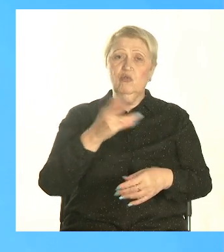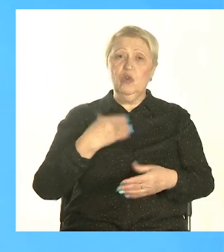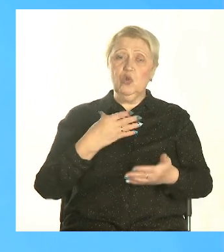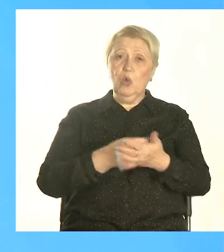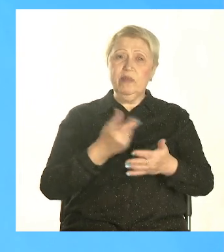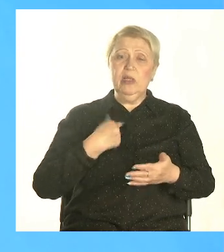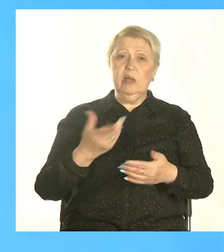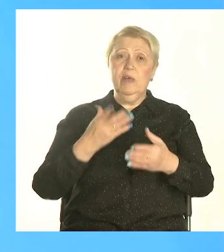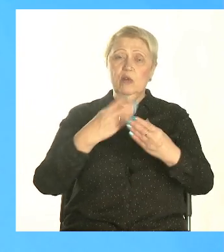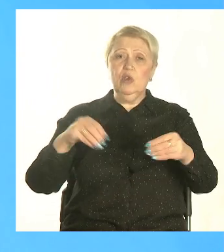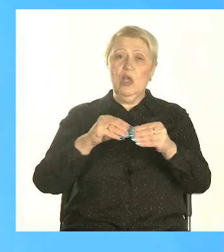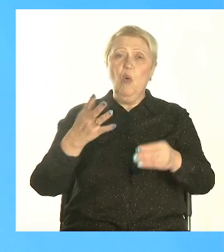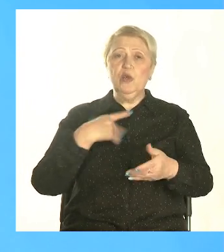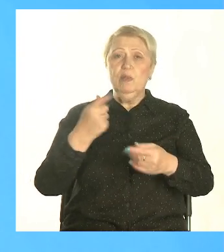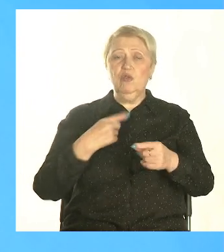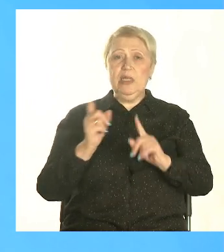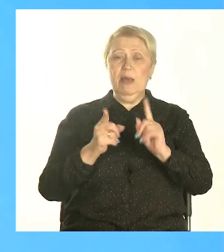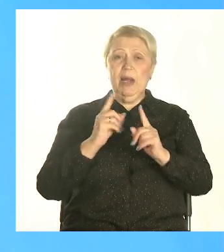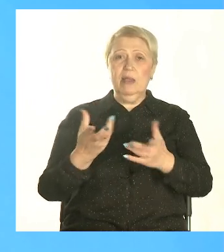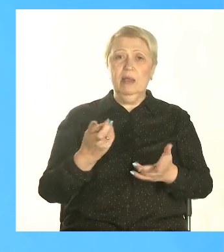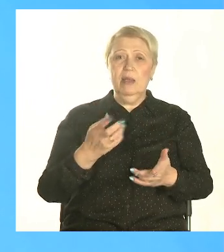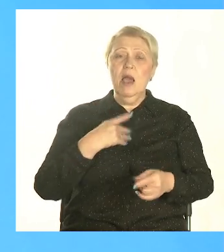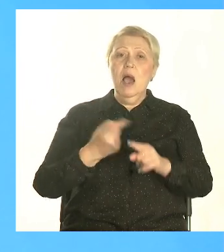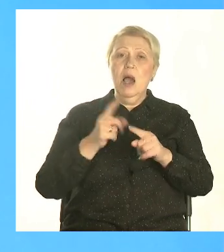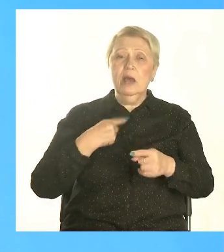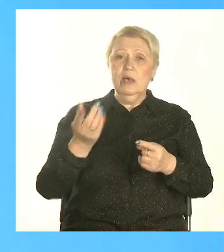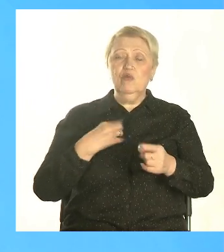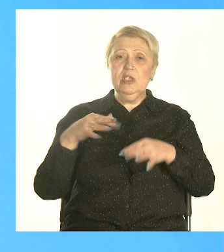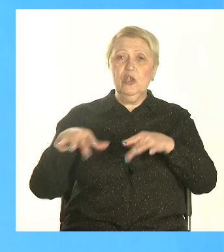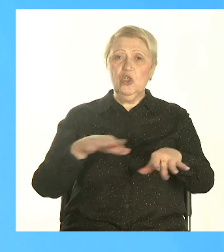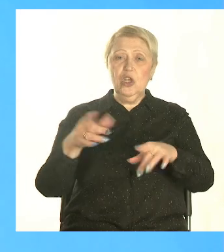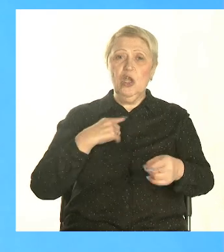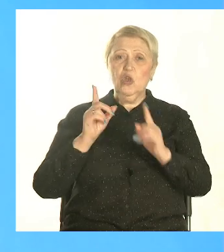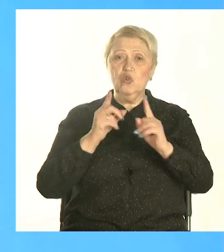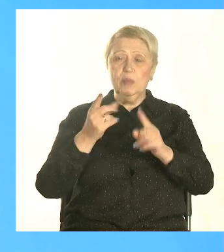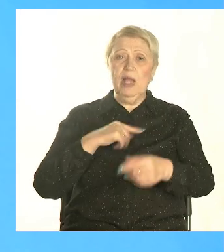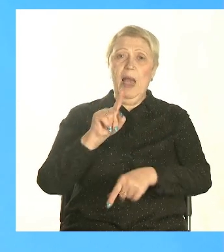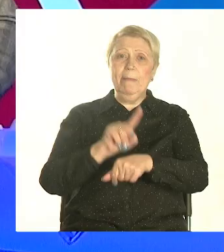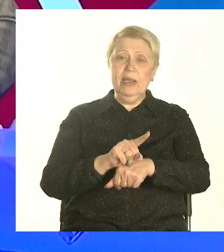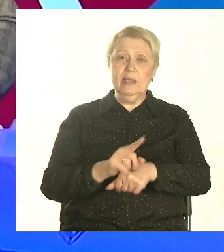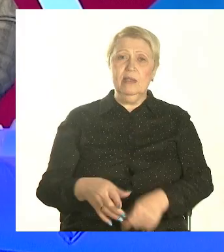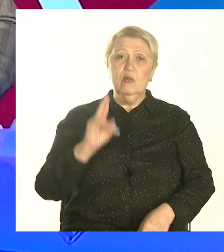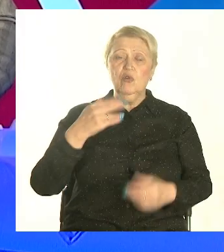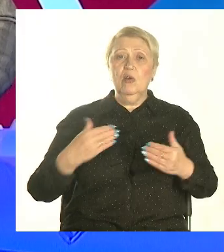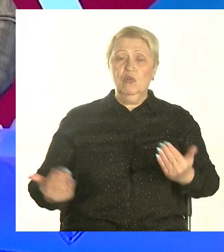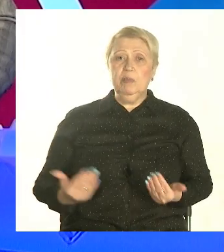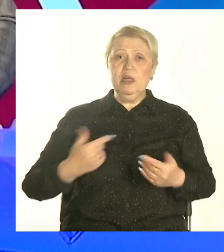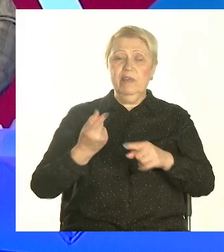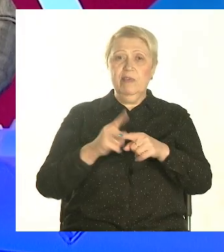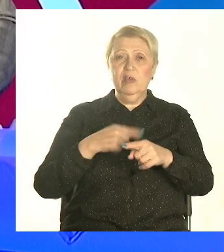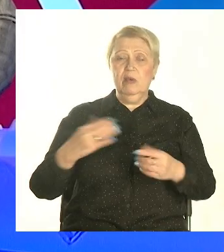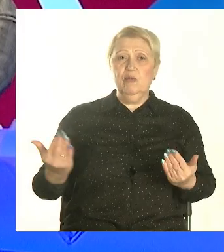доме именно раздельный сбор, потому что решение собственников является, в принципе, обязанностью для всех собственников, которые проживают в этом жилом помещении,